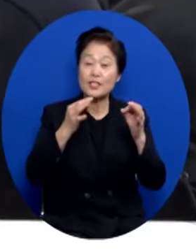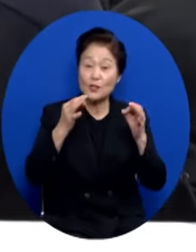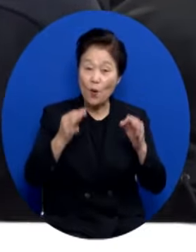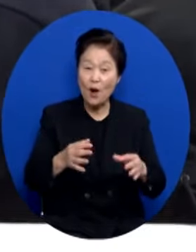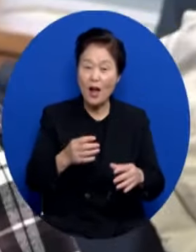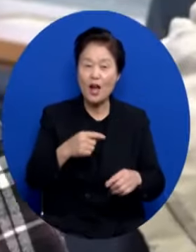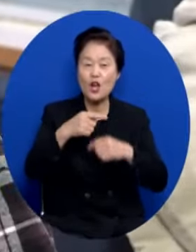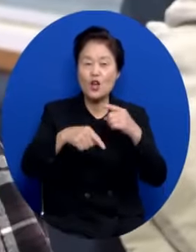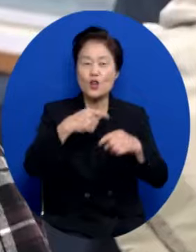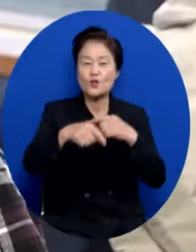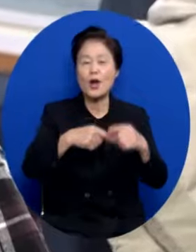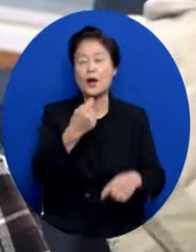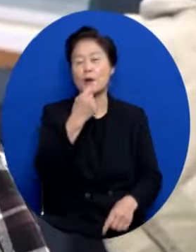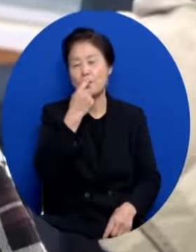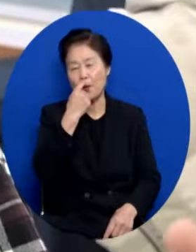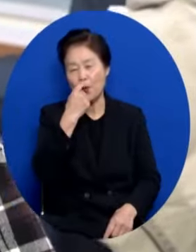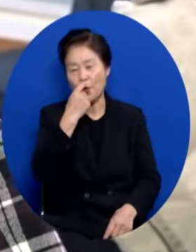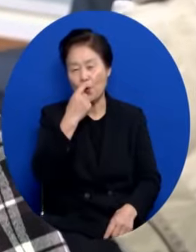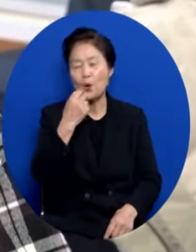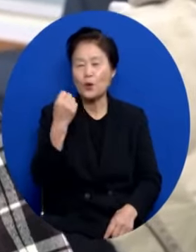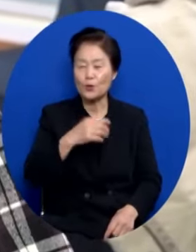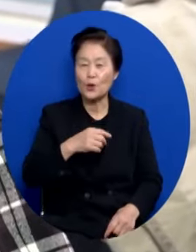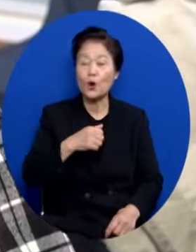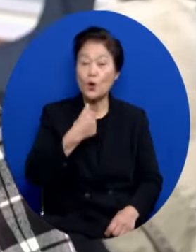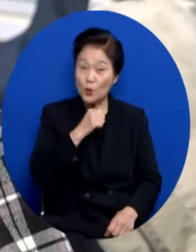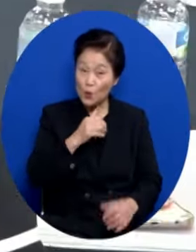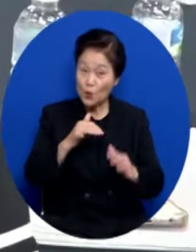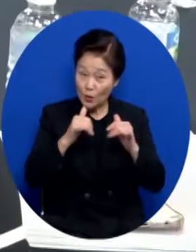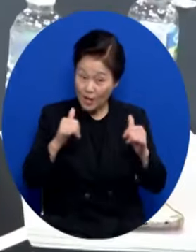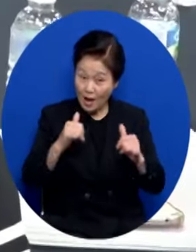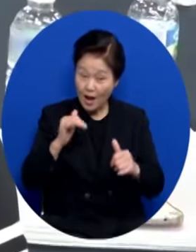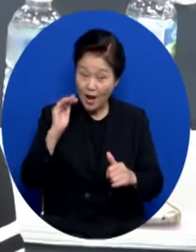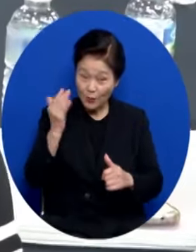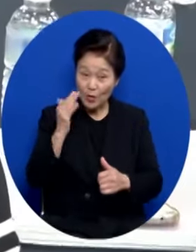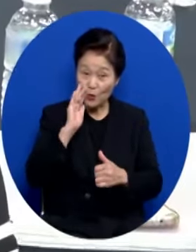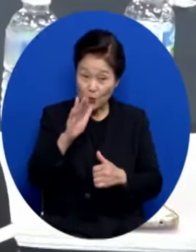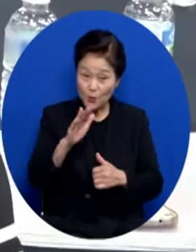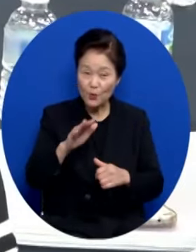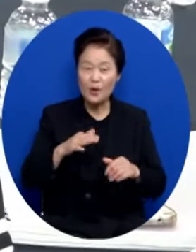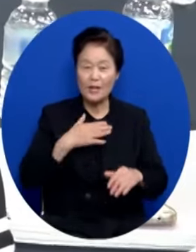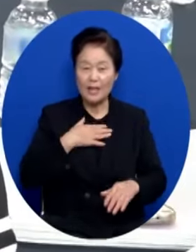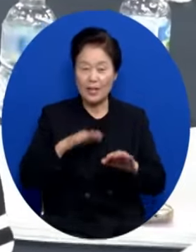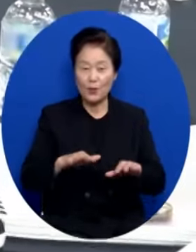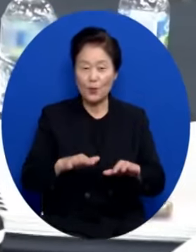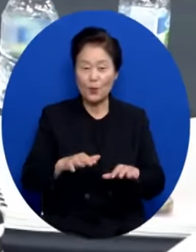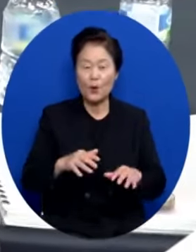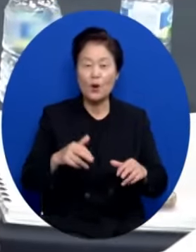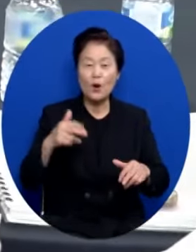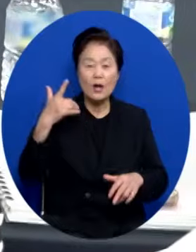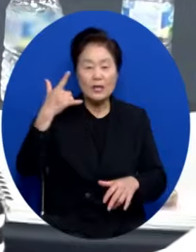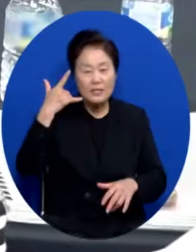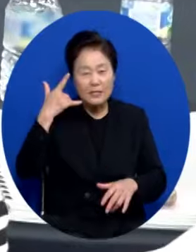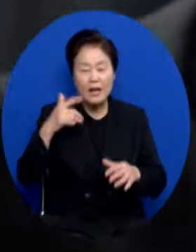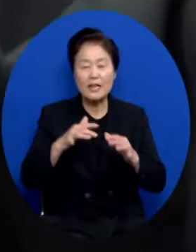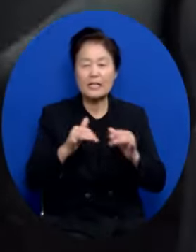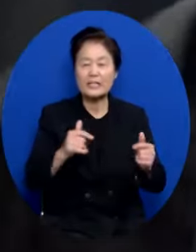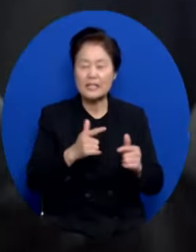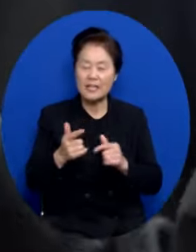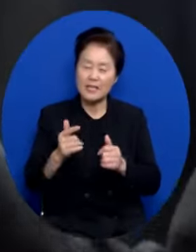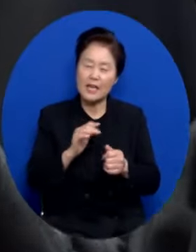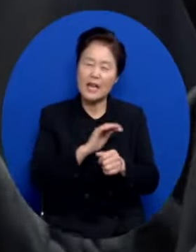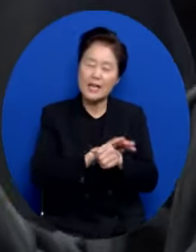40년 정도 표아를 배우고 표아 통역사가 되고 나서 나도 뭔가 당사가